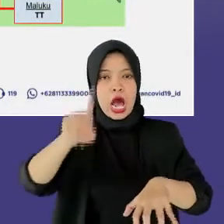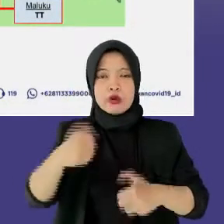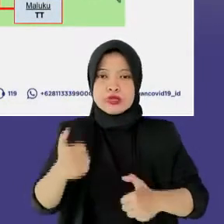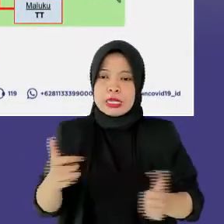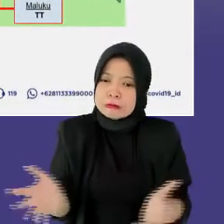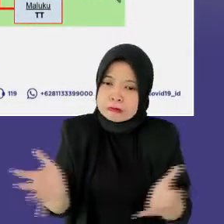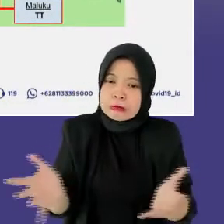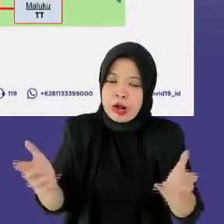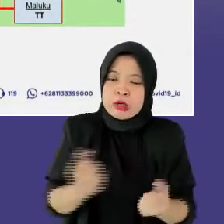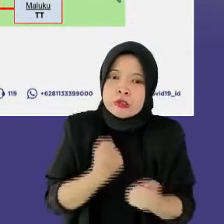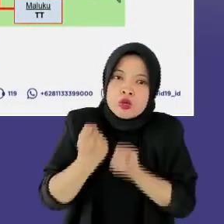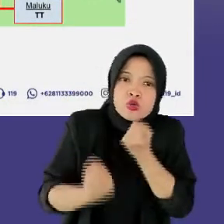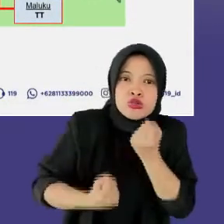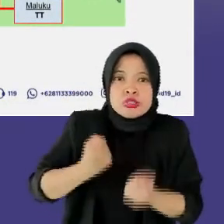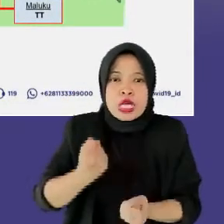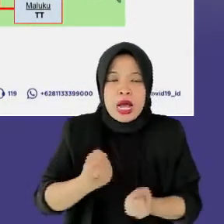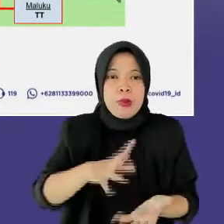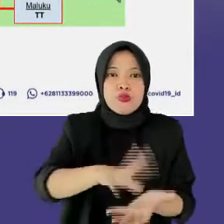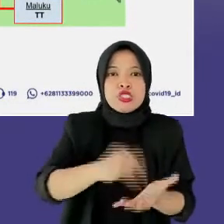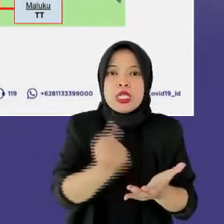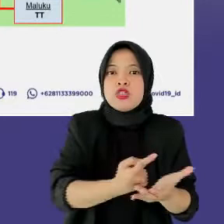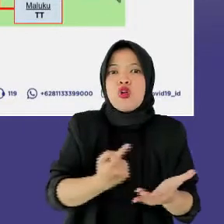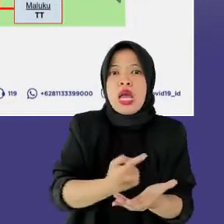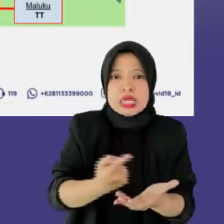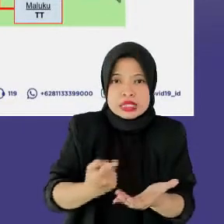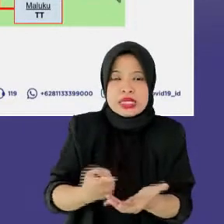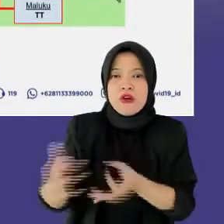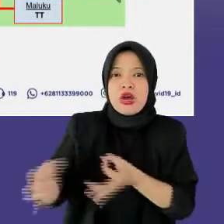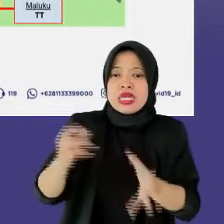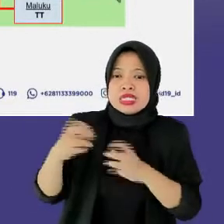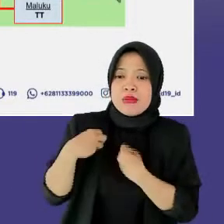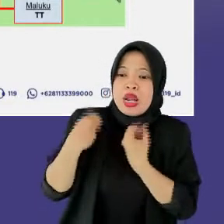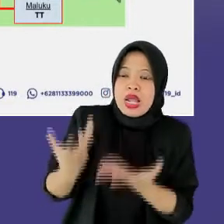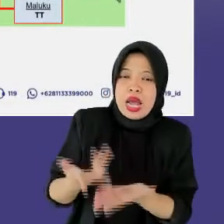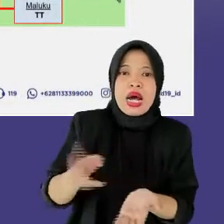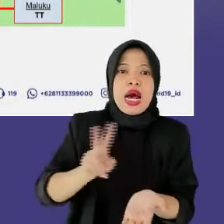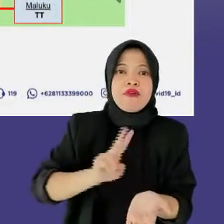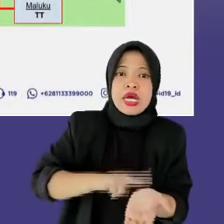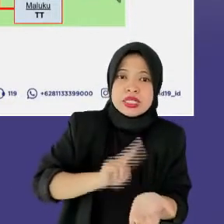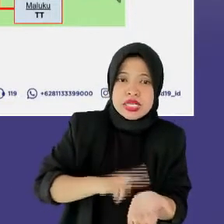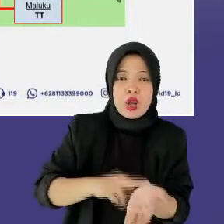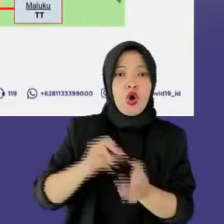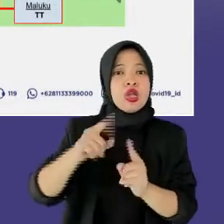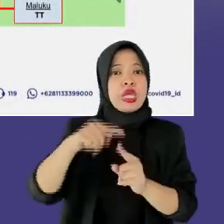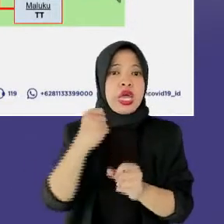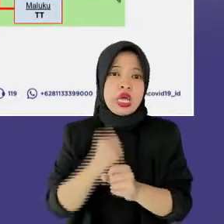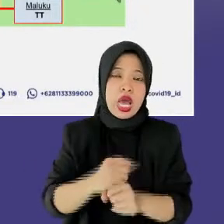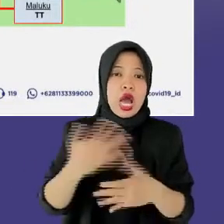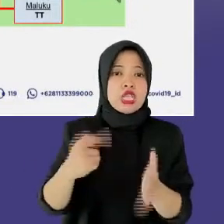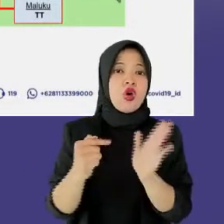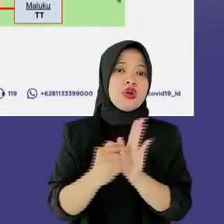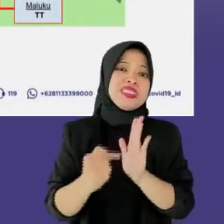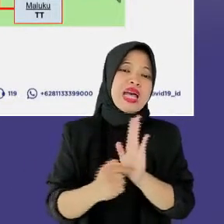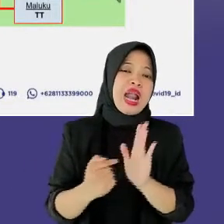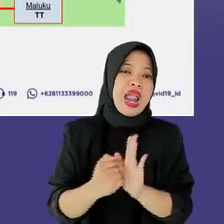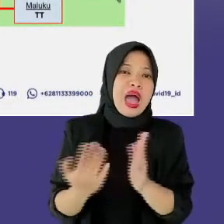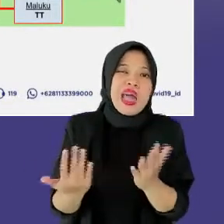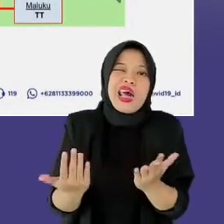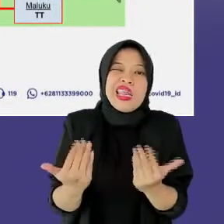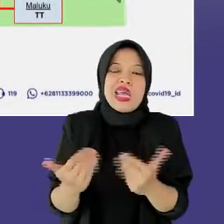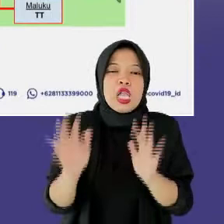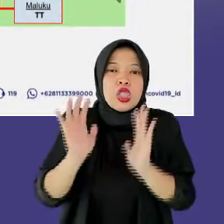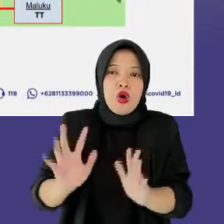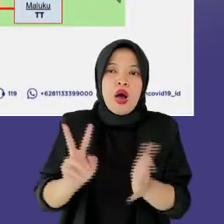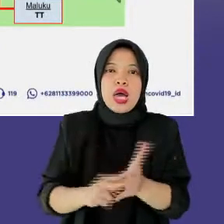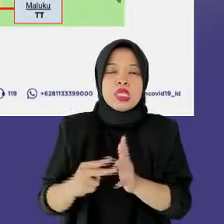digerakkan untuk menyediakan sarana-sarana isolasi terpusat untuk menampung pasien-pasien dengan tanpa gejala atau dengan gejala ringan dengan